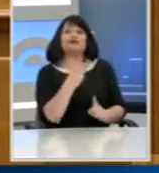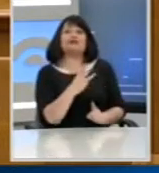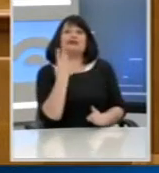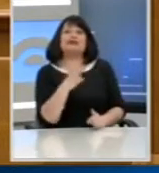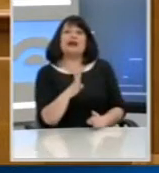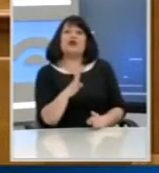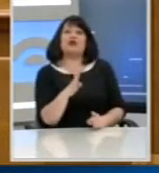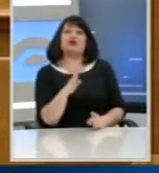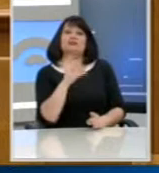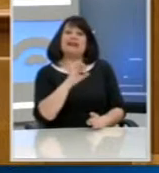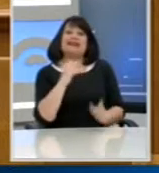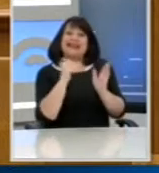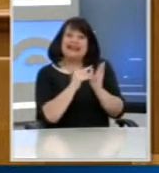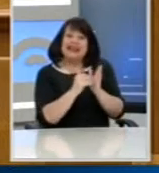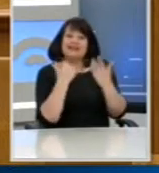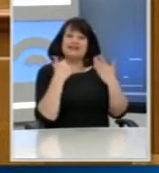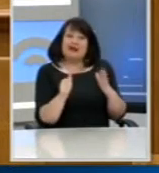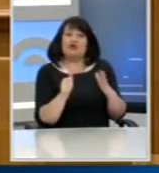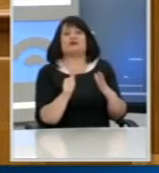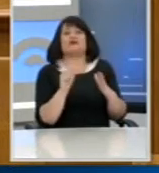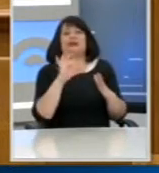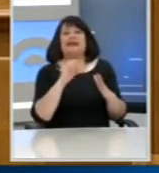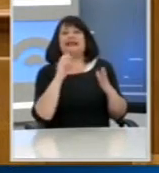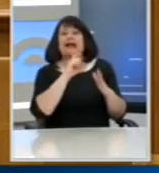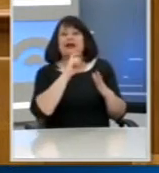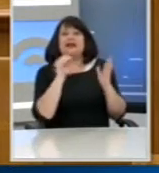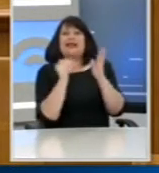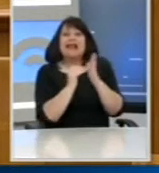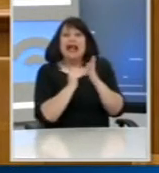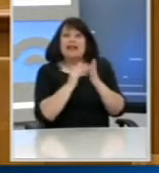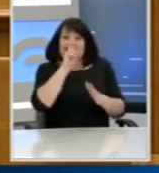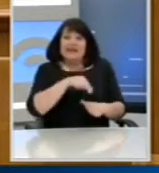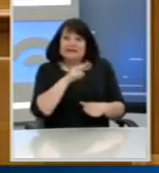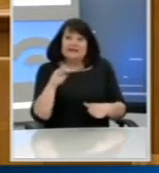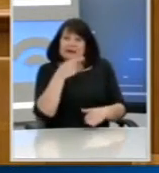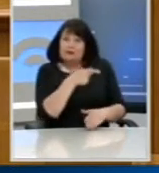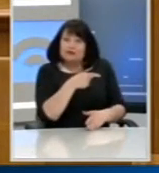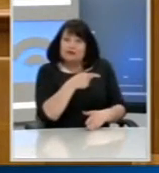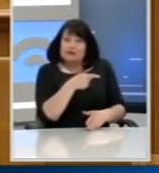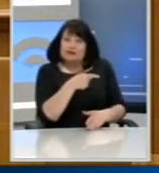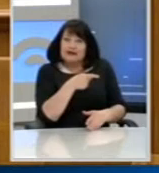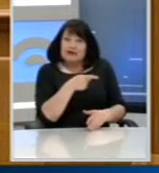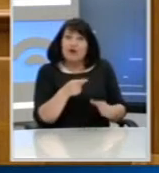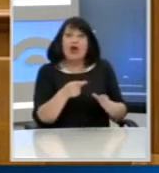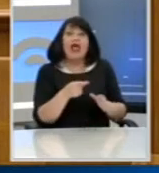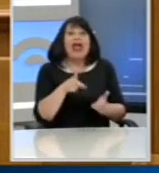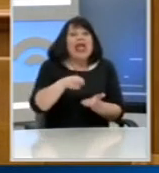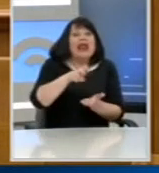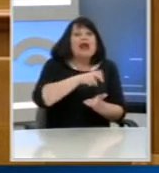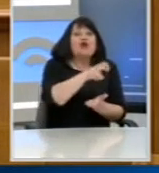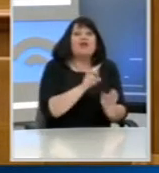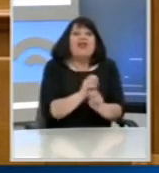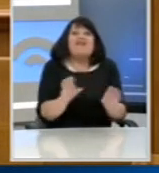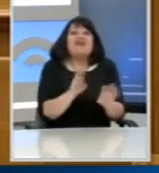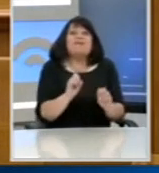και 670.000 συμβόλαια από τον Ερυθρό Σταυρό για να προμοτάρει τον Έρανο.